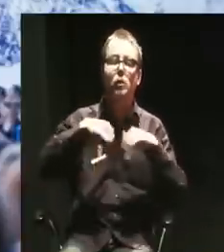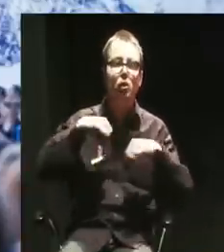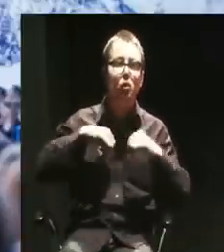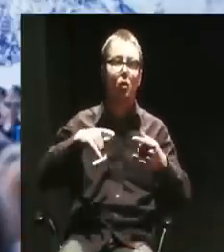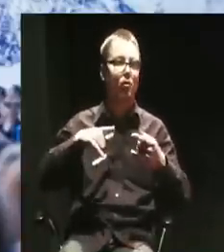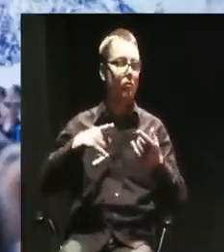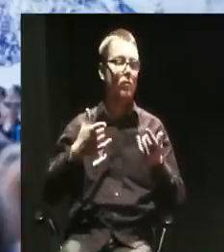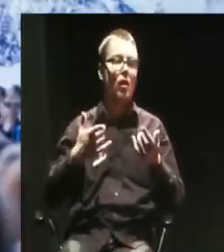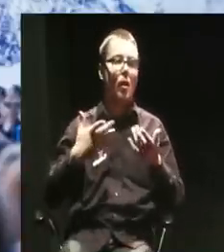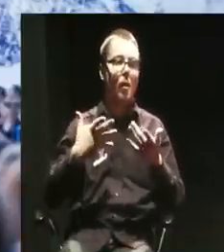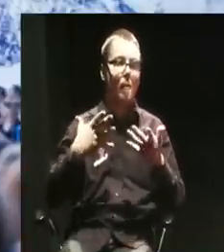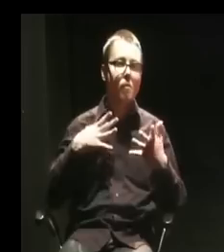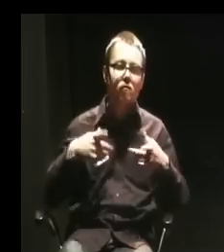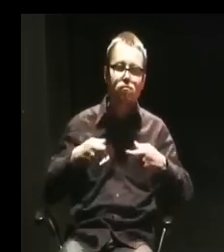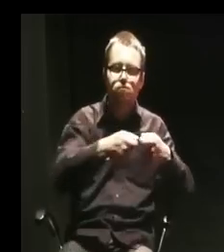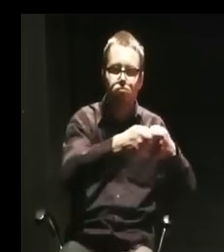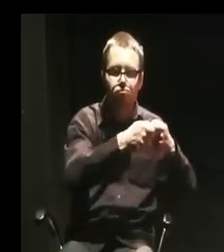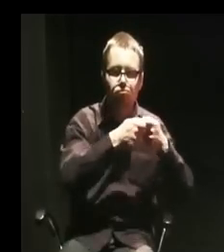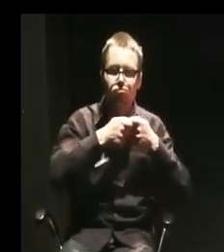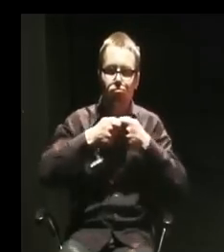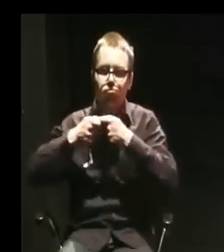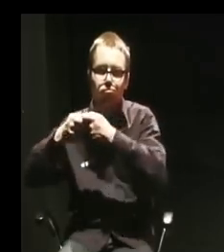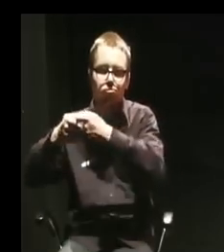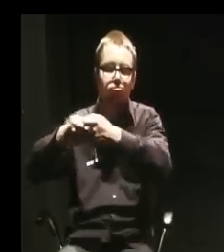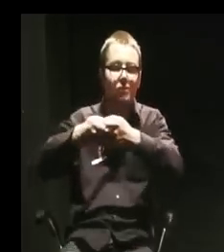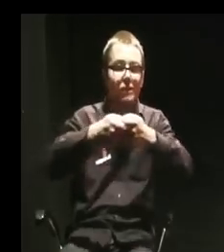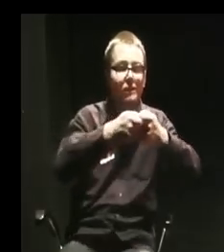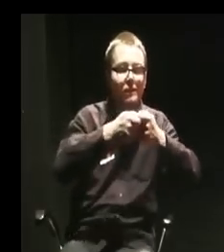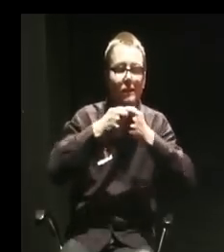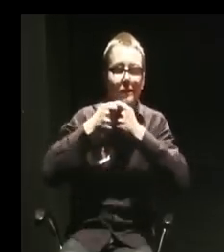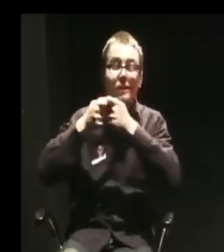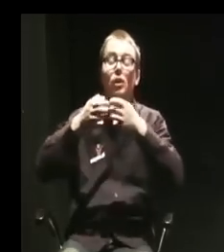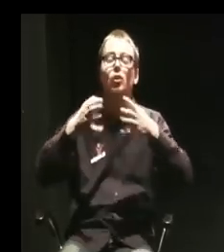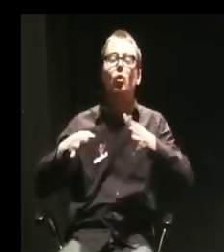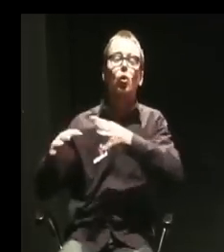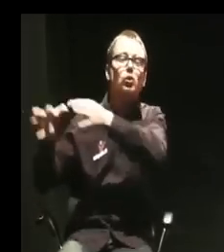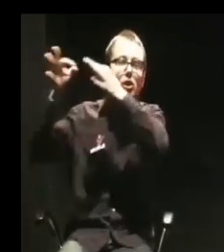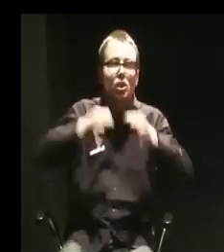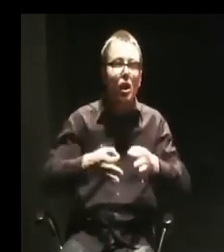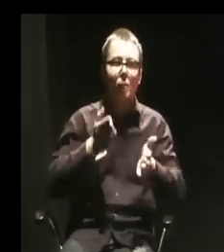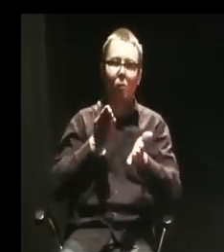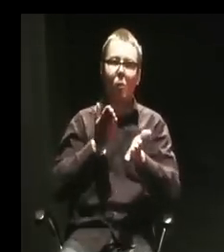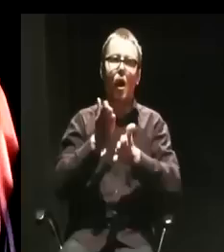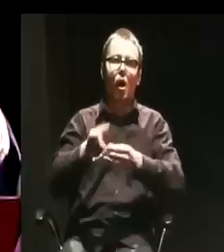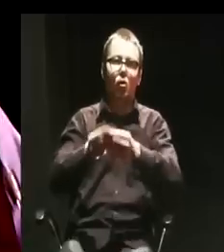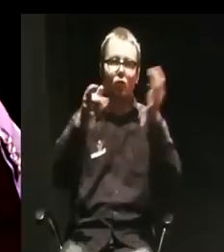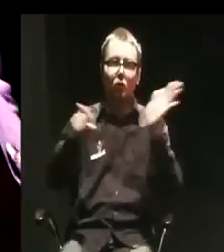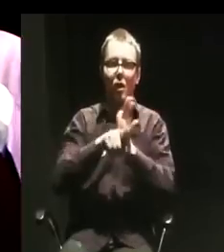powstał pewien ferment, który do dnia dzisiejszego napędza to miasto. Drugim